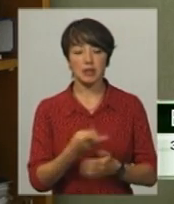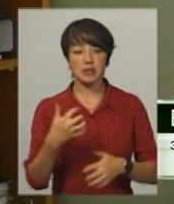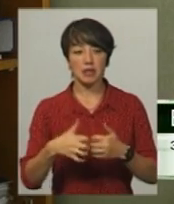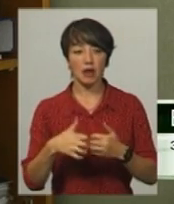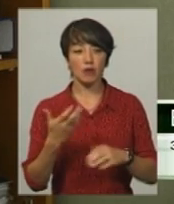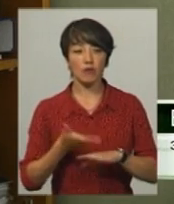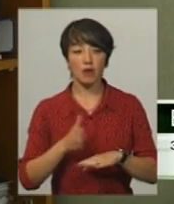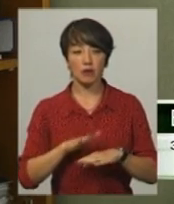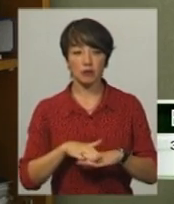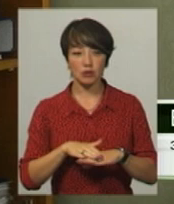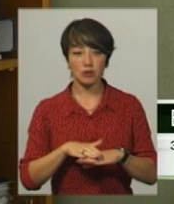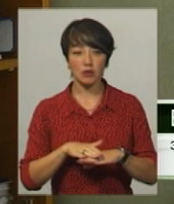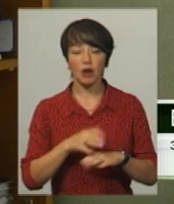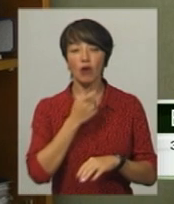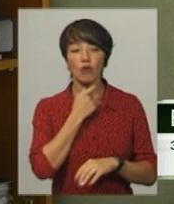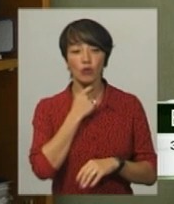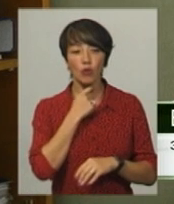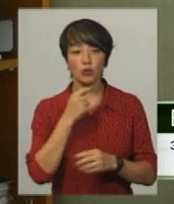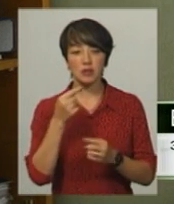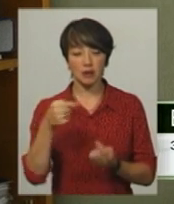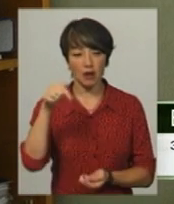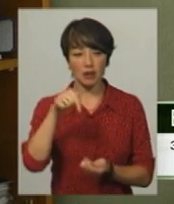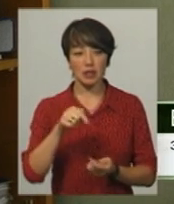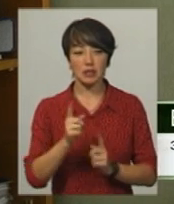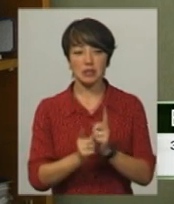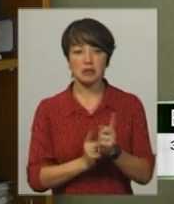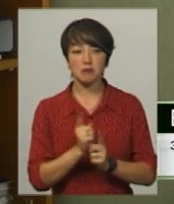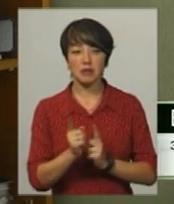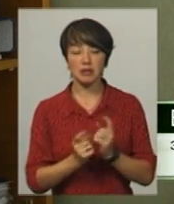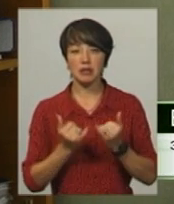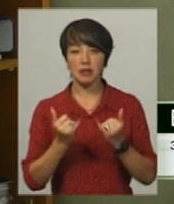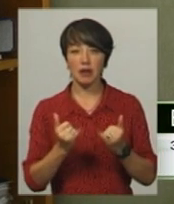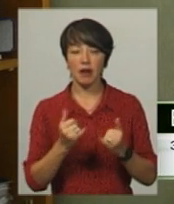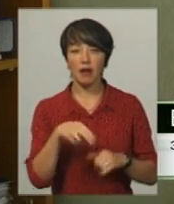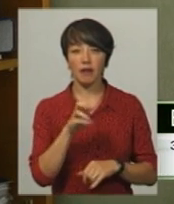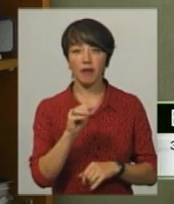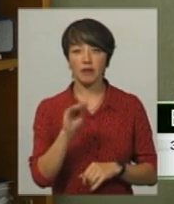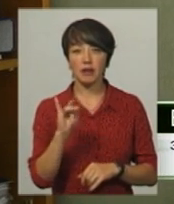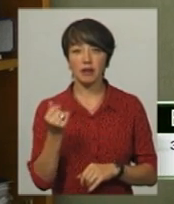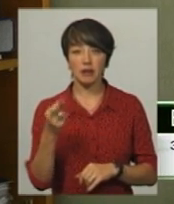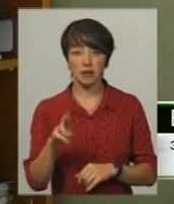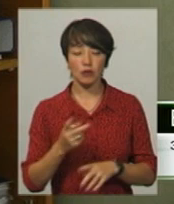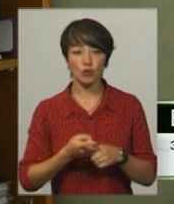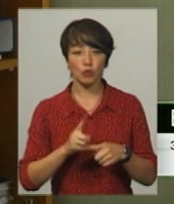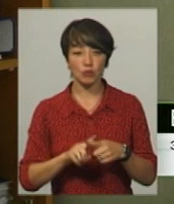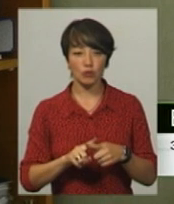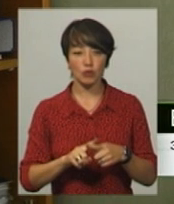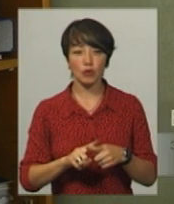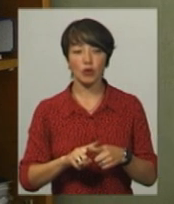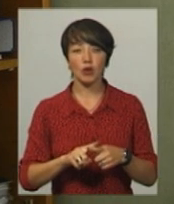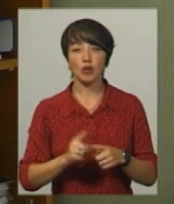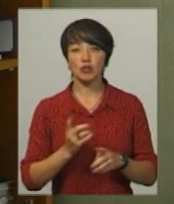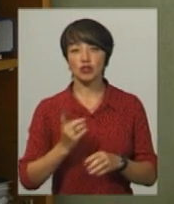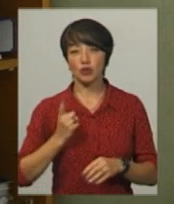в ротоглотці були характерні зміни для дифтерії, тому черговим лікарем